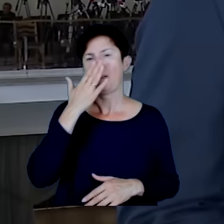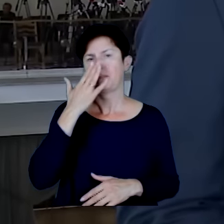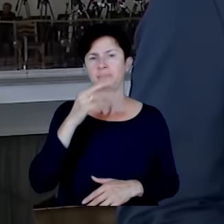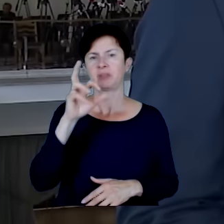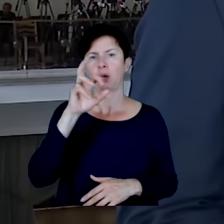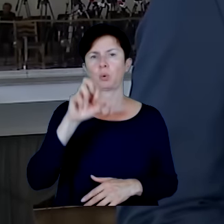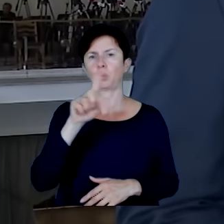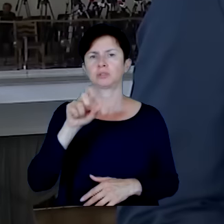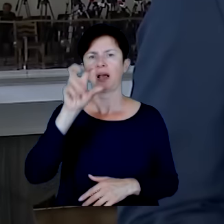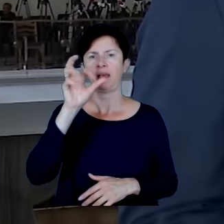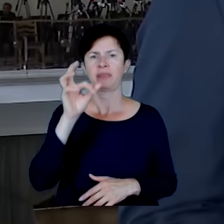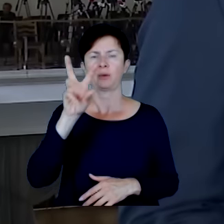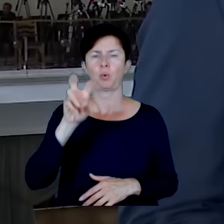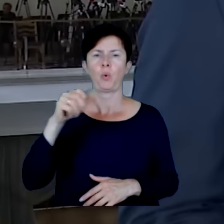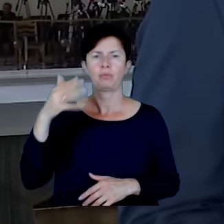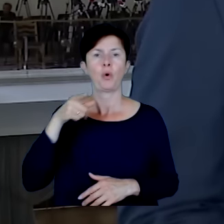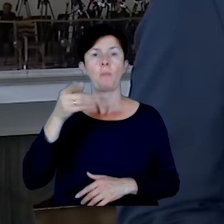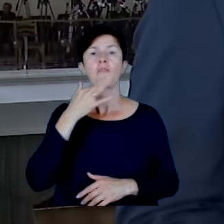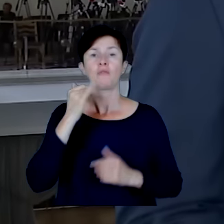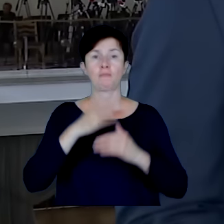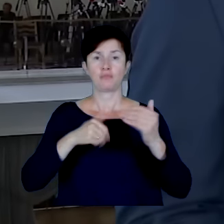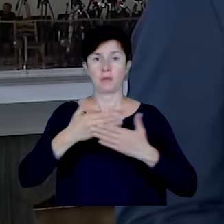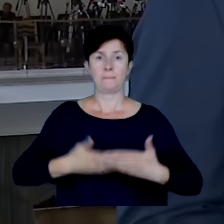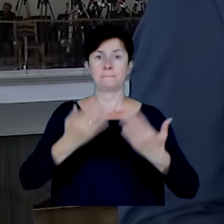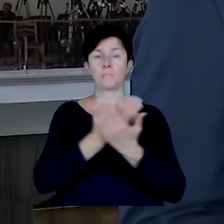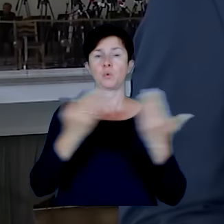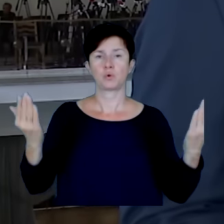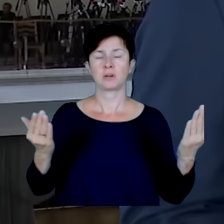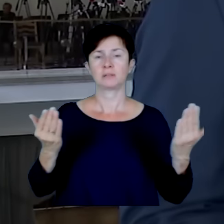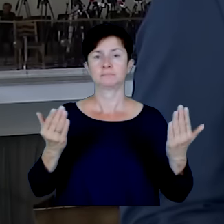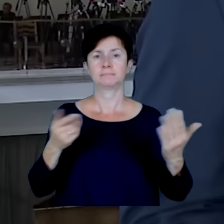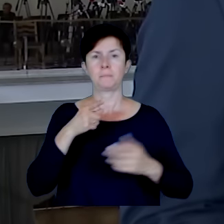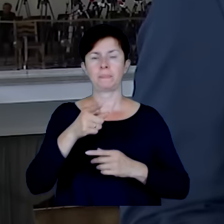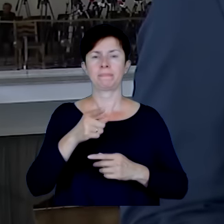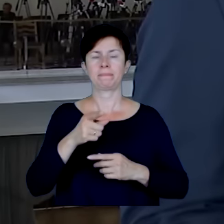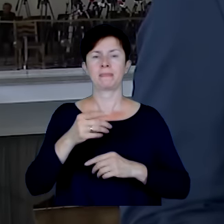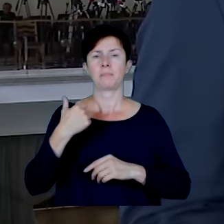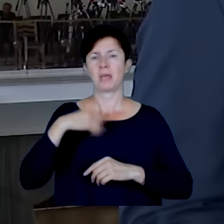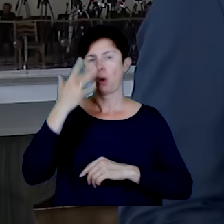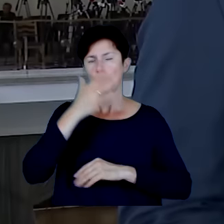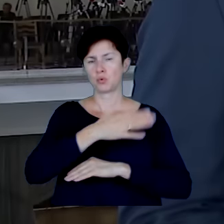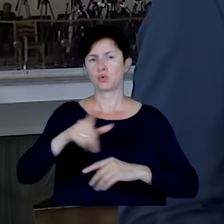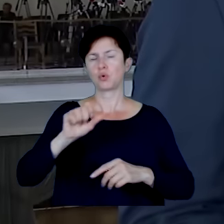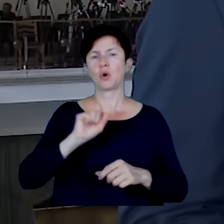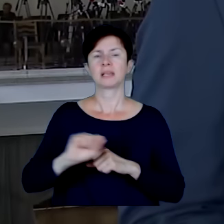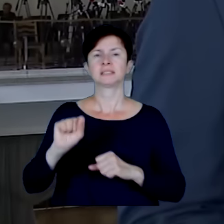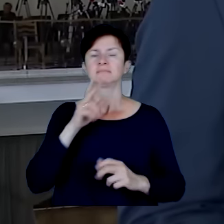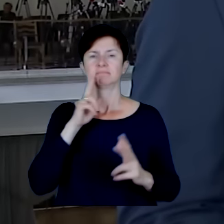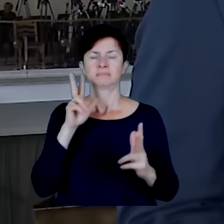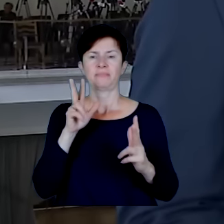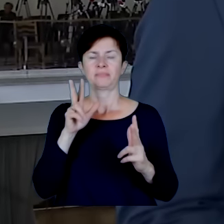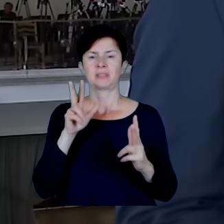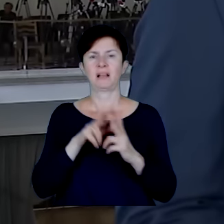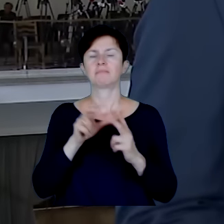Thun, która mówiła, że ten mur, który powstał, który zbudowała Zjednoczona Prawica na granicy z Białorusią, to jest uderzenie, to jest